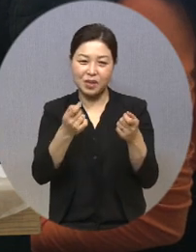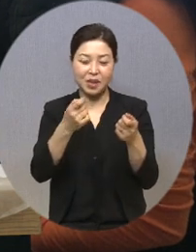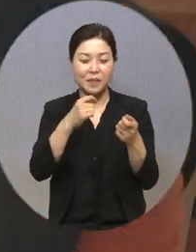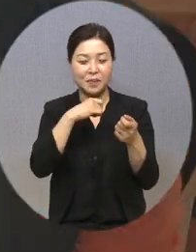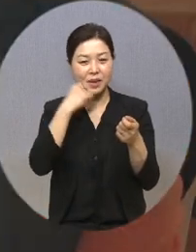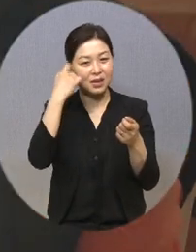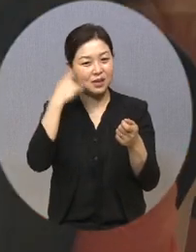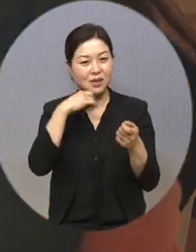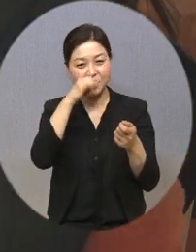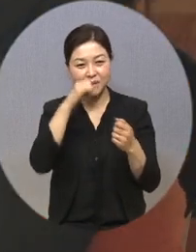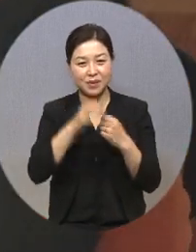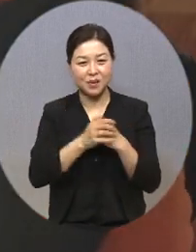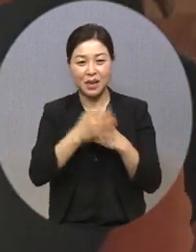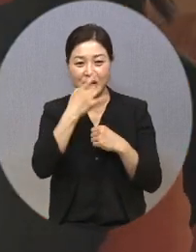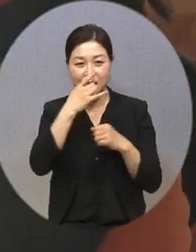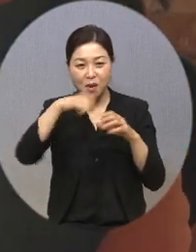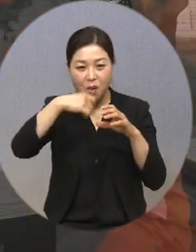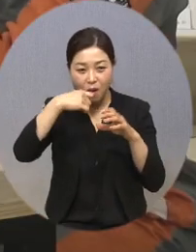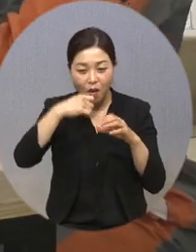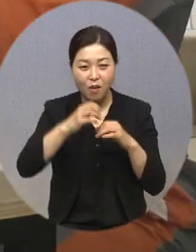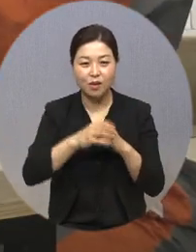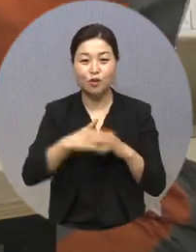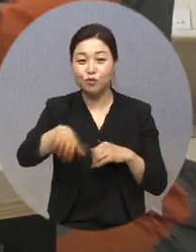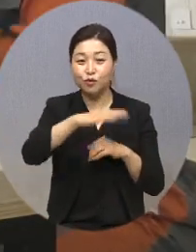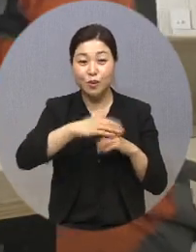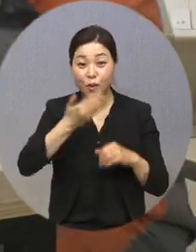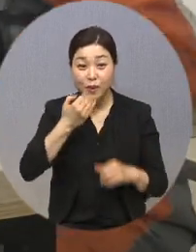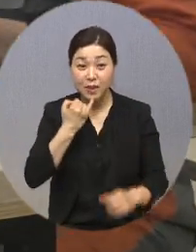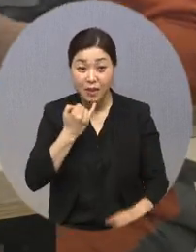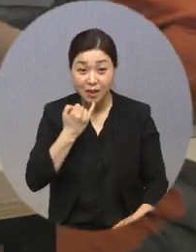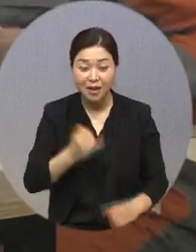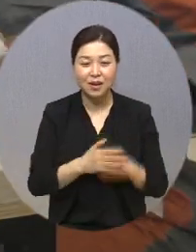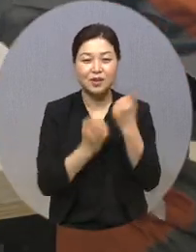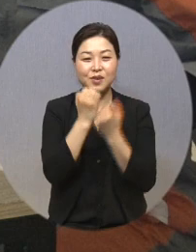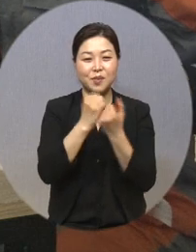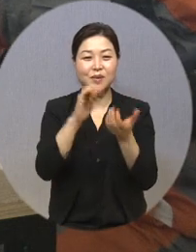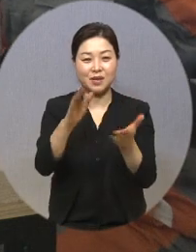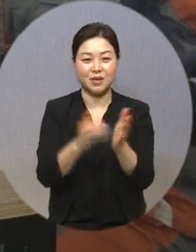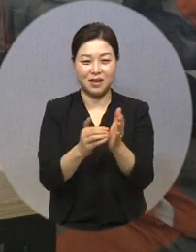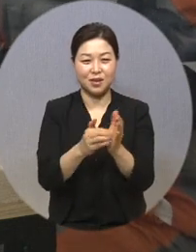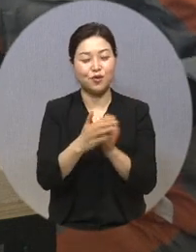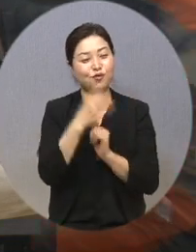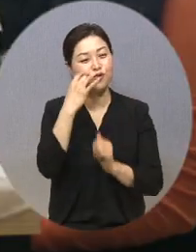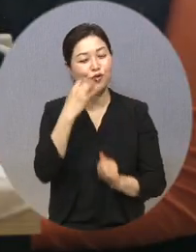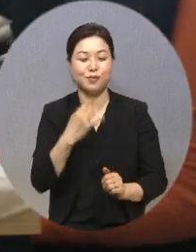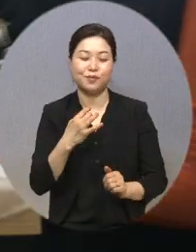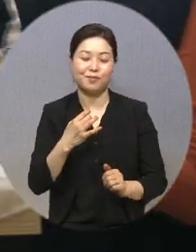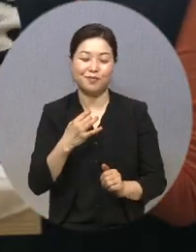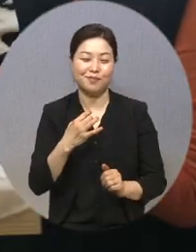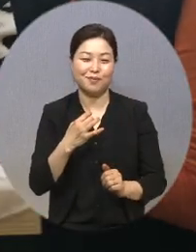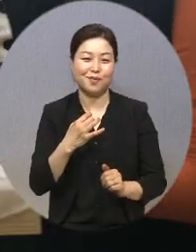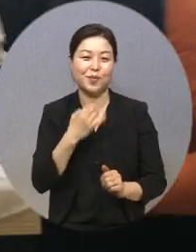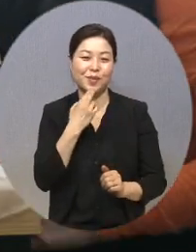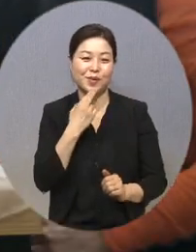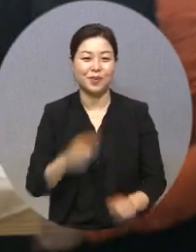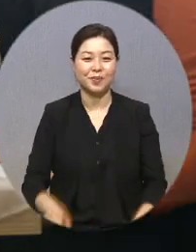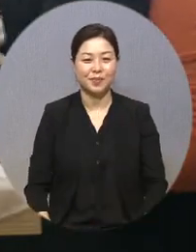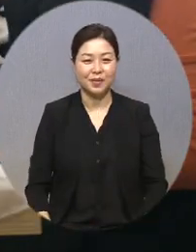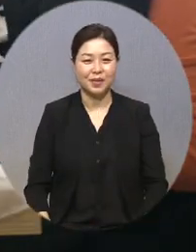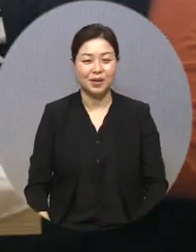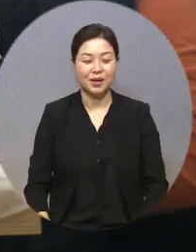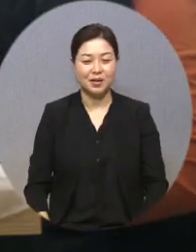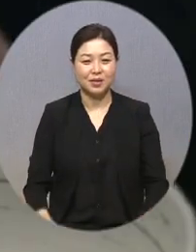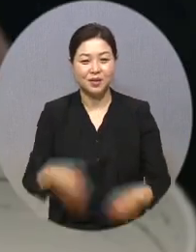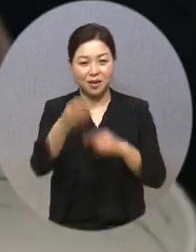잠시만요. 아, 우리 먹으면 안 돼요? 설명 끝나신 거죠? 네, 네. 야, 안 궁금해. 어쨌든 굴비가 제일 메인이라는